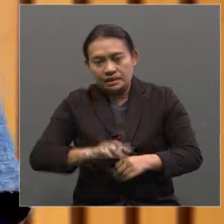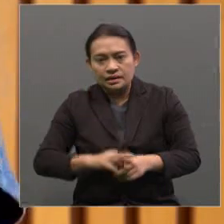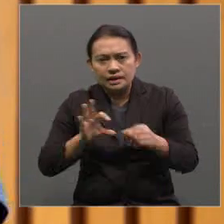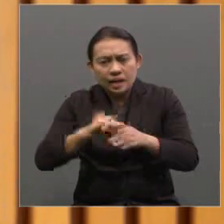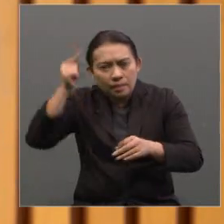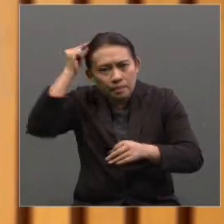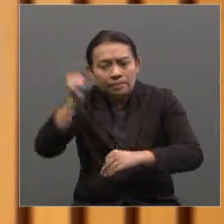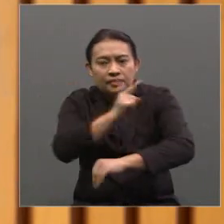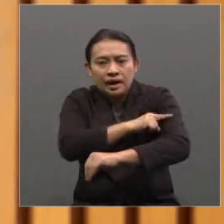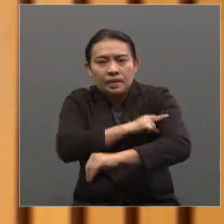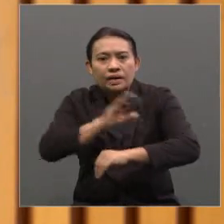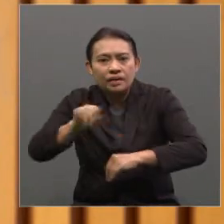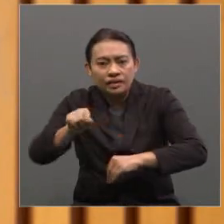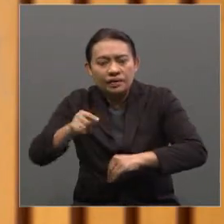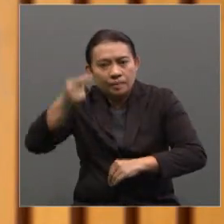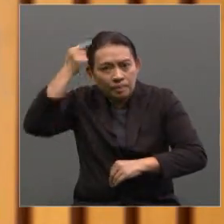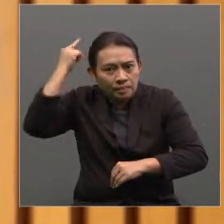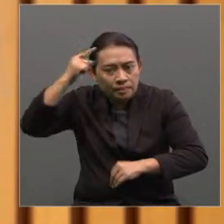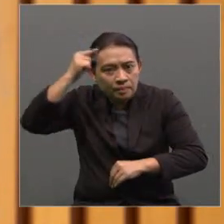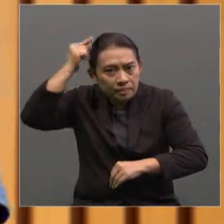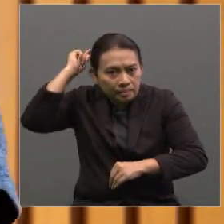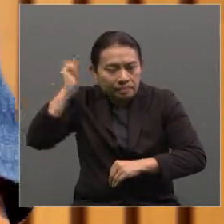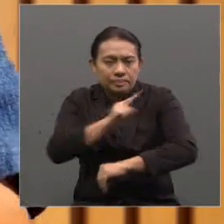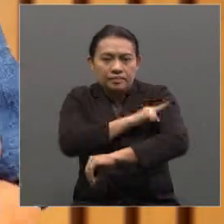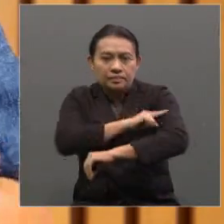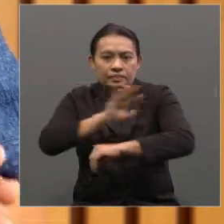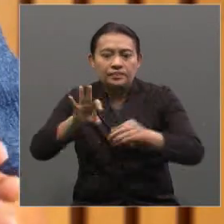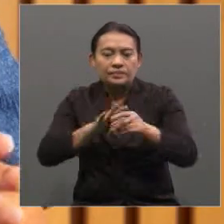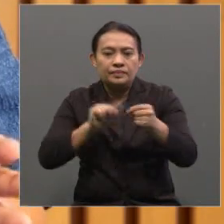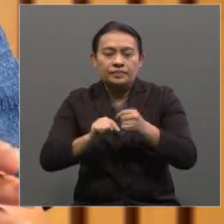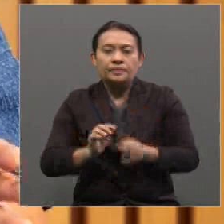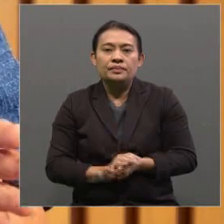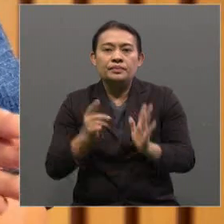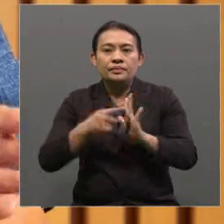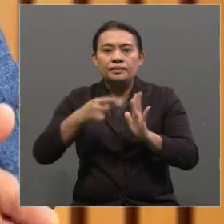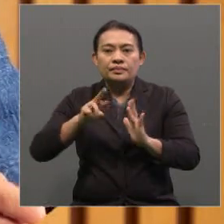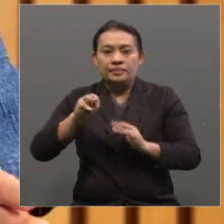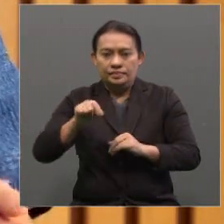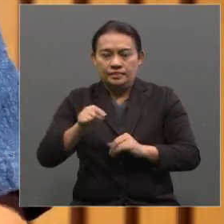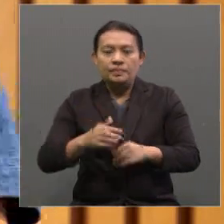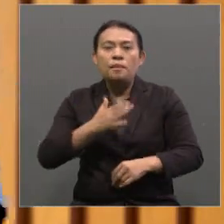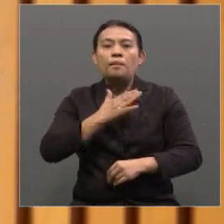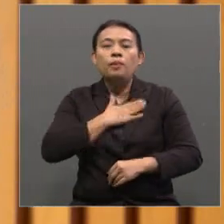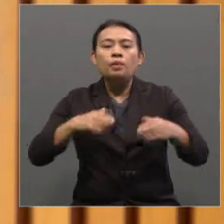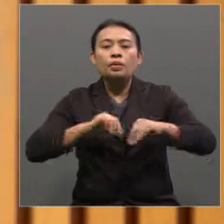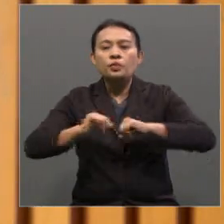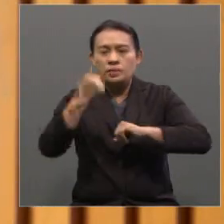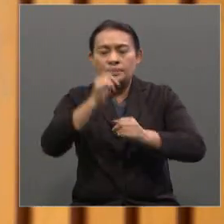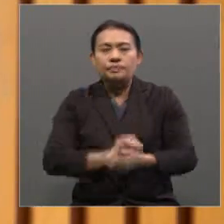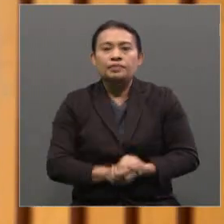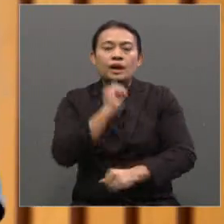กำลังก้าวเข้าสู่ยุครัฐบาลเลือกตั้งของนาชาติ ครับ สมัยนั้นพวกผมก็ถือเป็นคนยุคใหม่พฤษภา